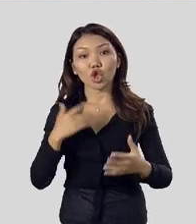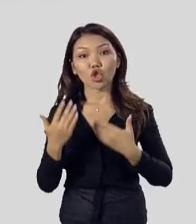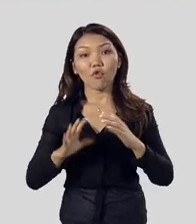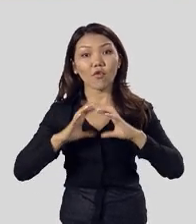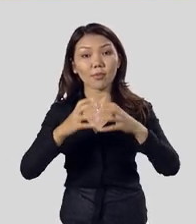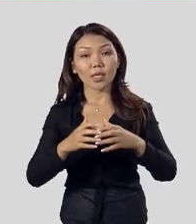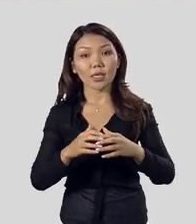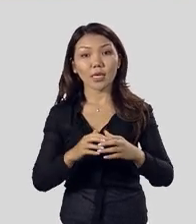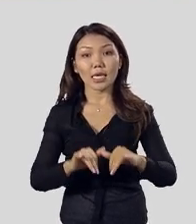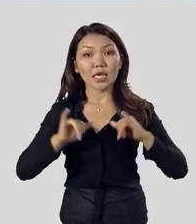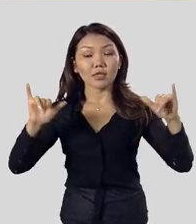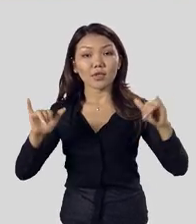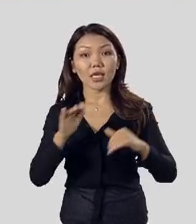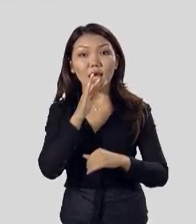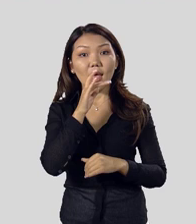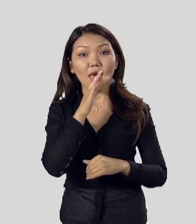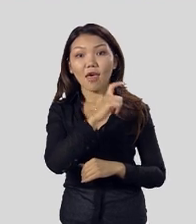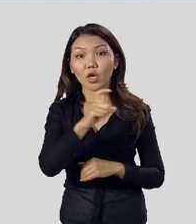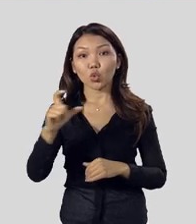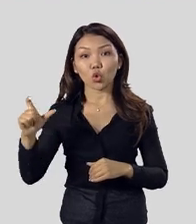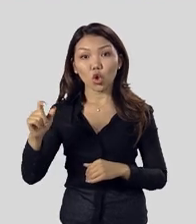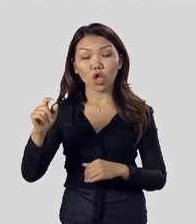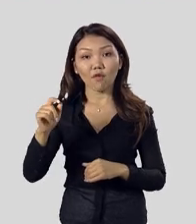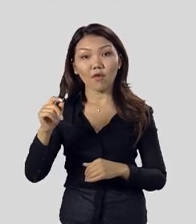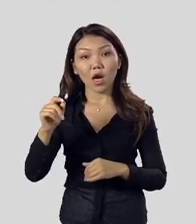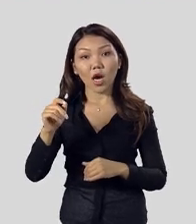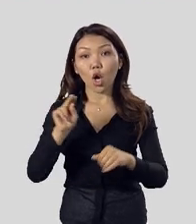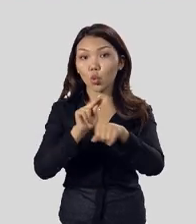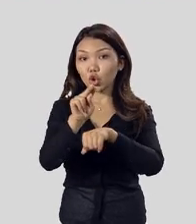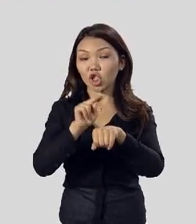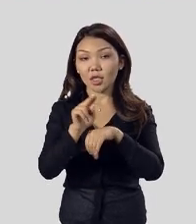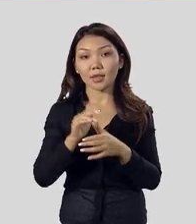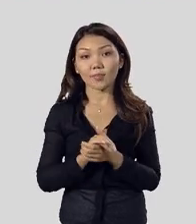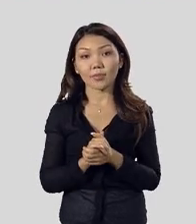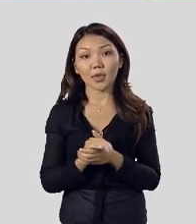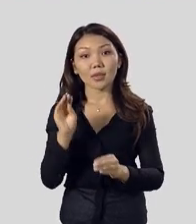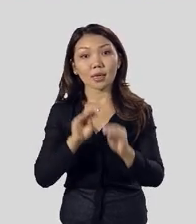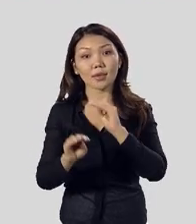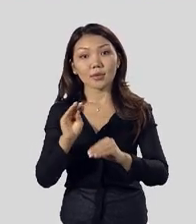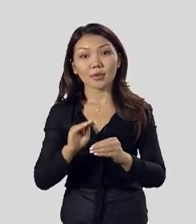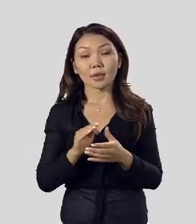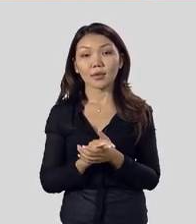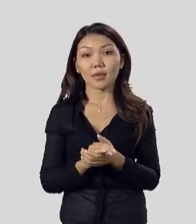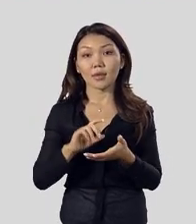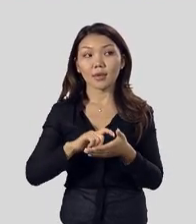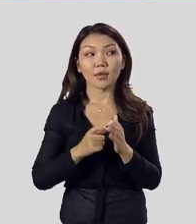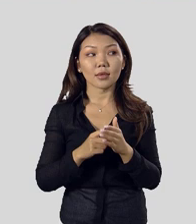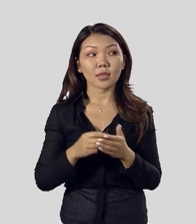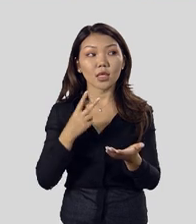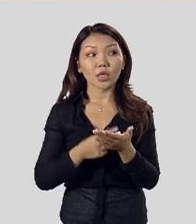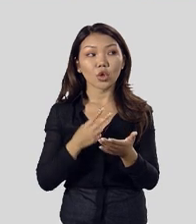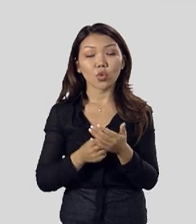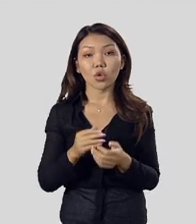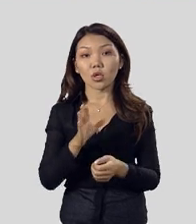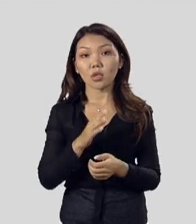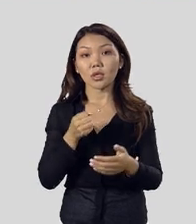эволюционного учения созданию клеточной теории предшествовало много